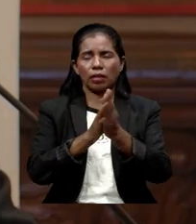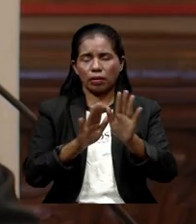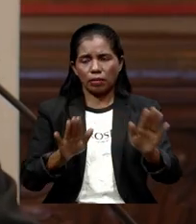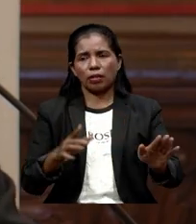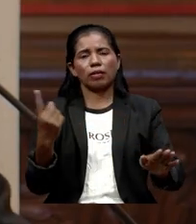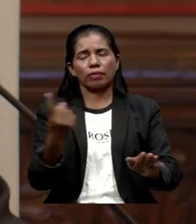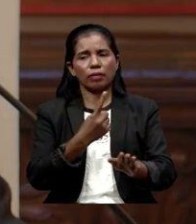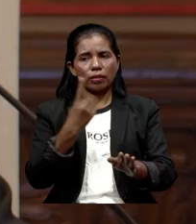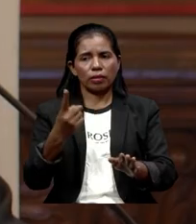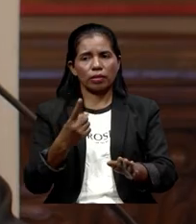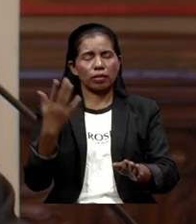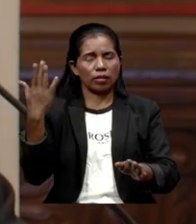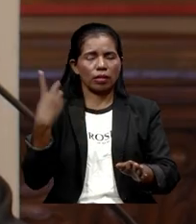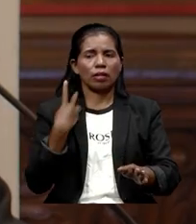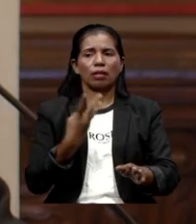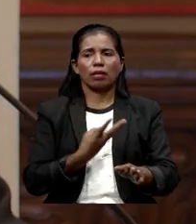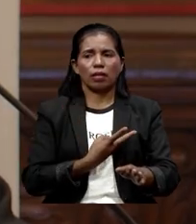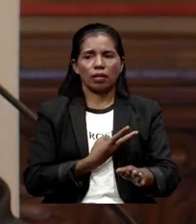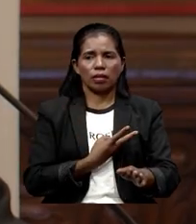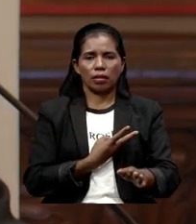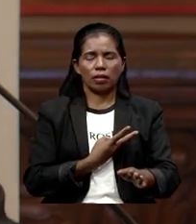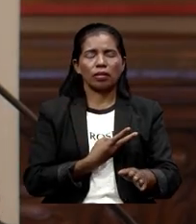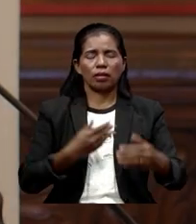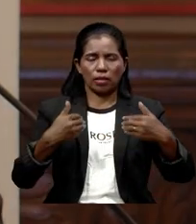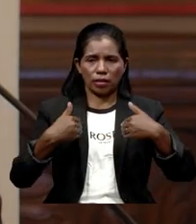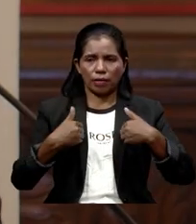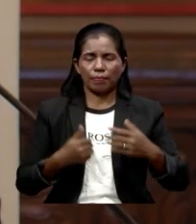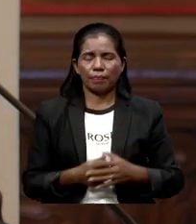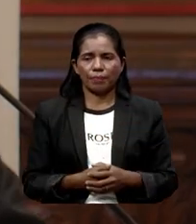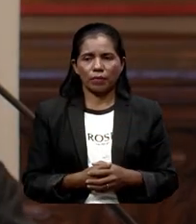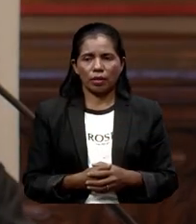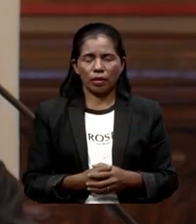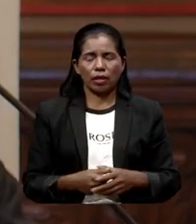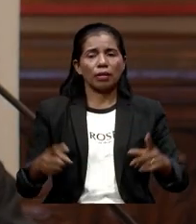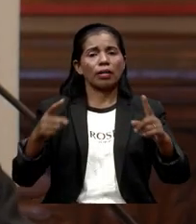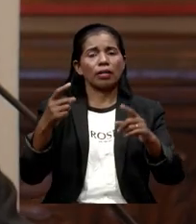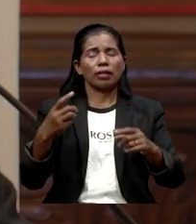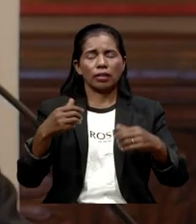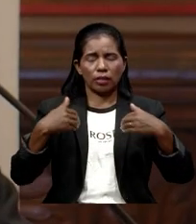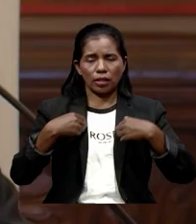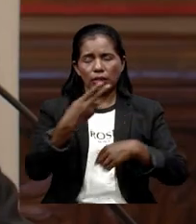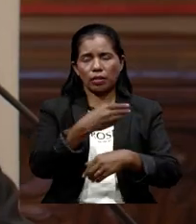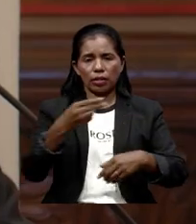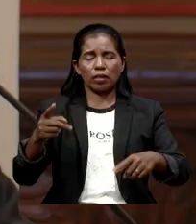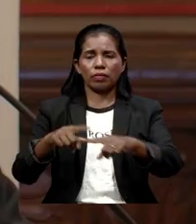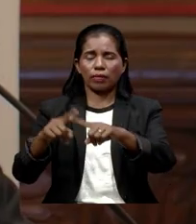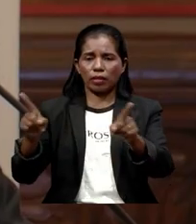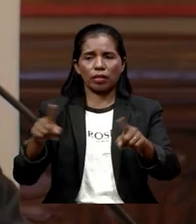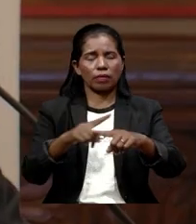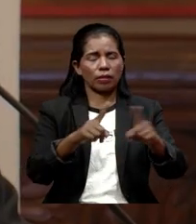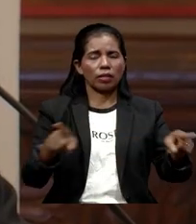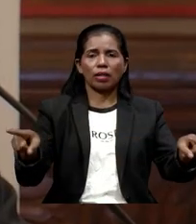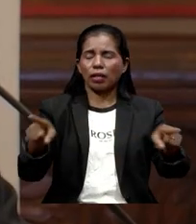tengah kebinekaan yang kita miliki. Bagi Indonesia, perbedaan adalah